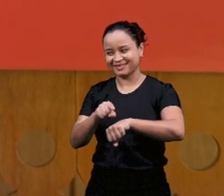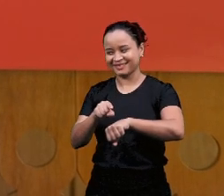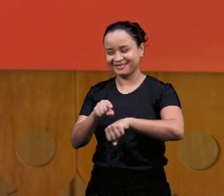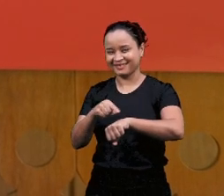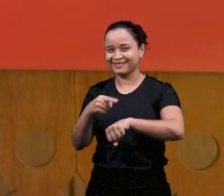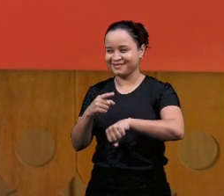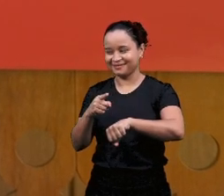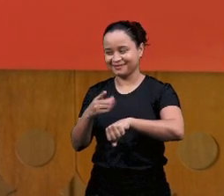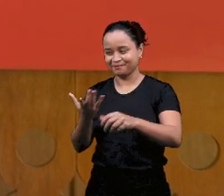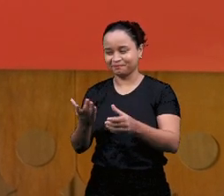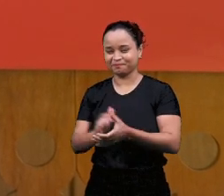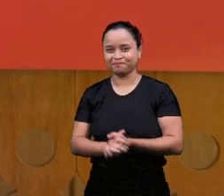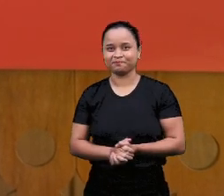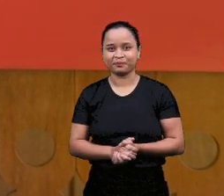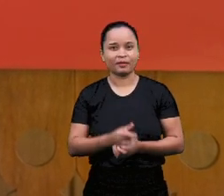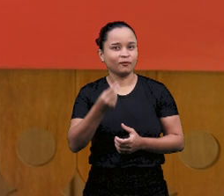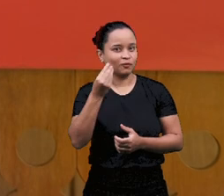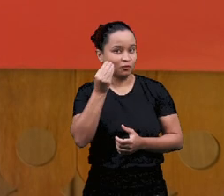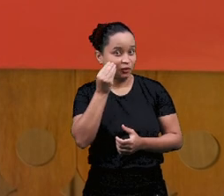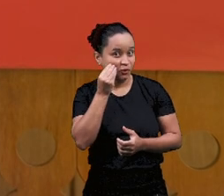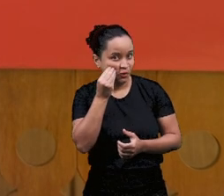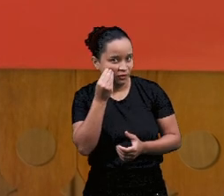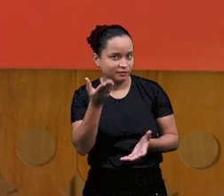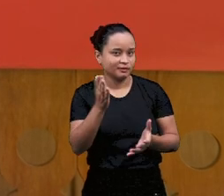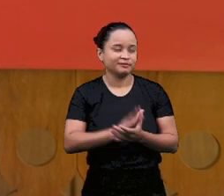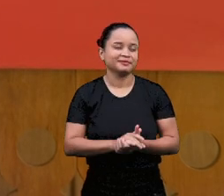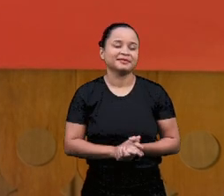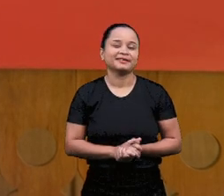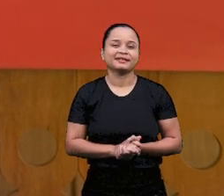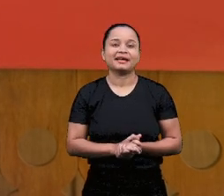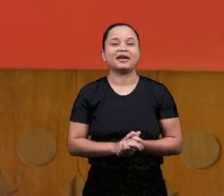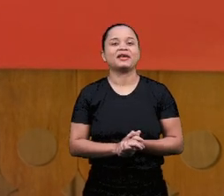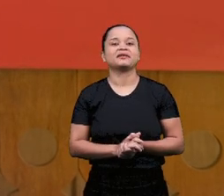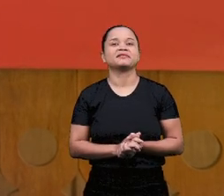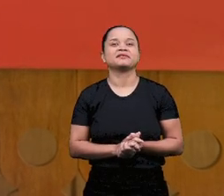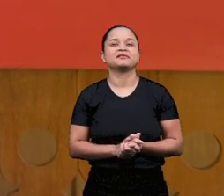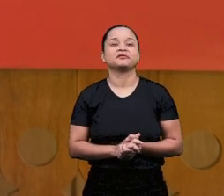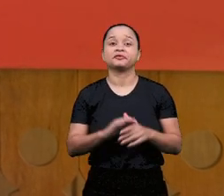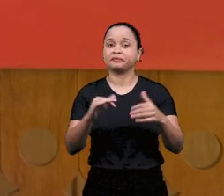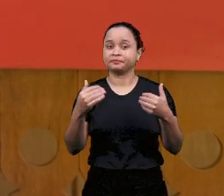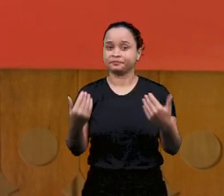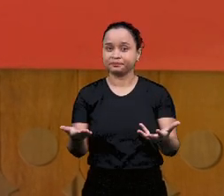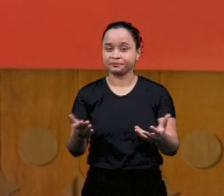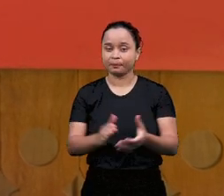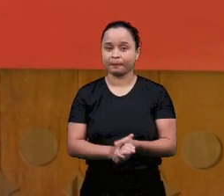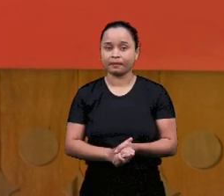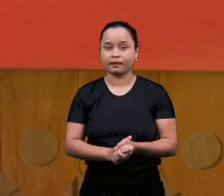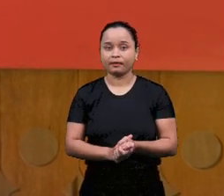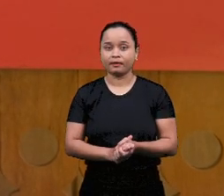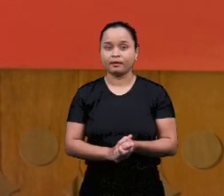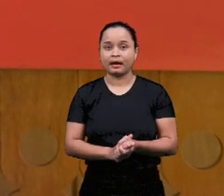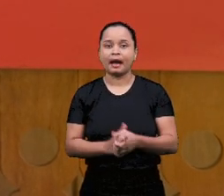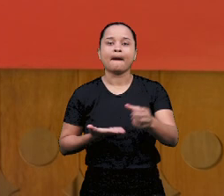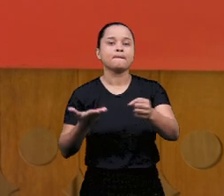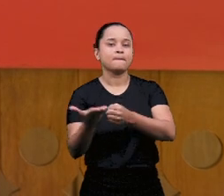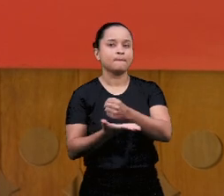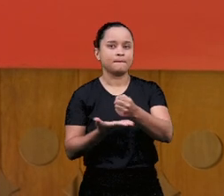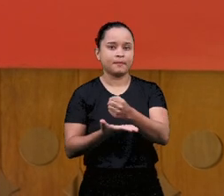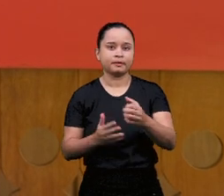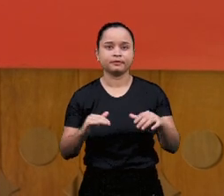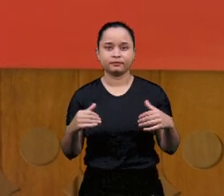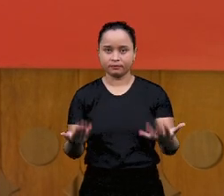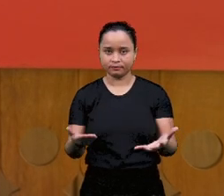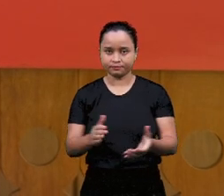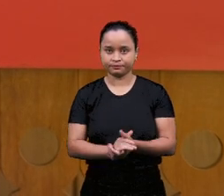Bon, je vais finir. L'autre chose qui était fondamentale, quel était le fondement? Saül ne consultait plus